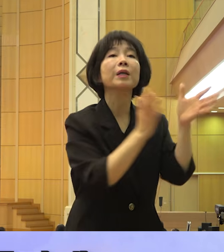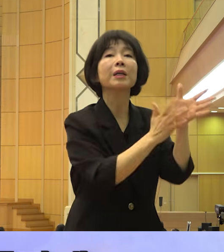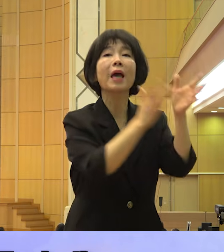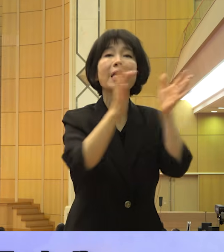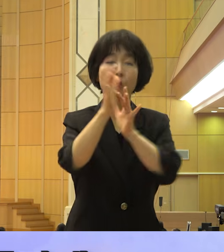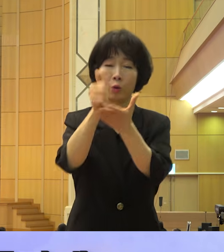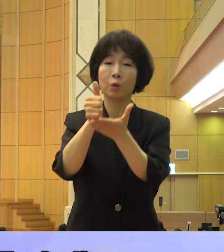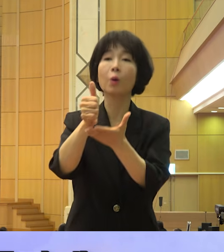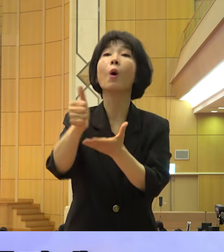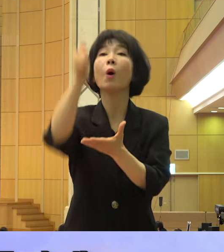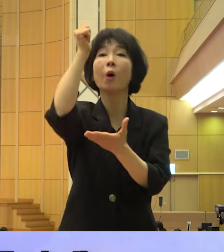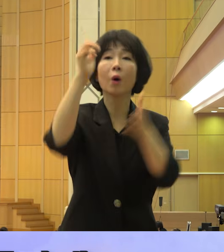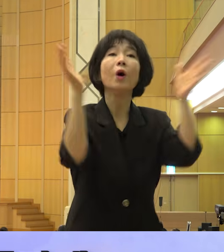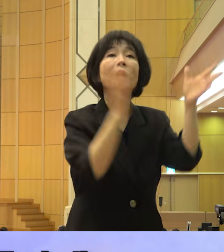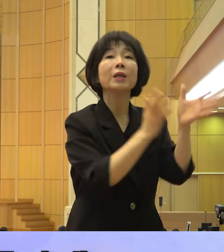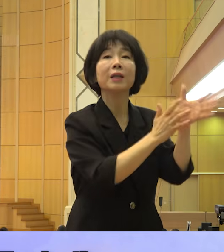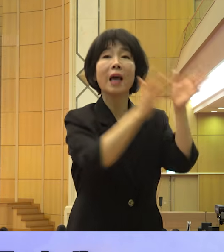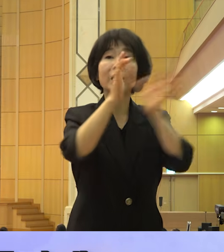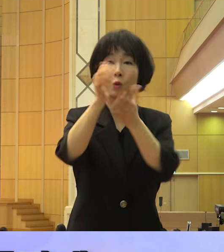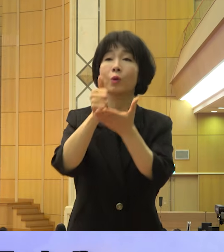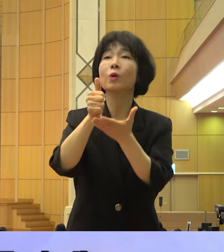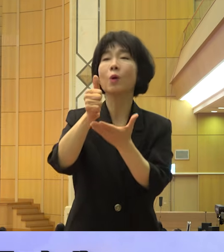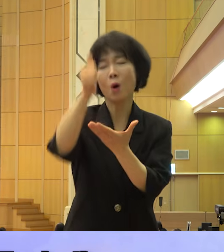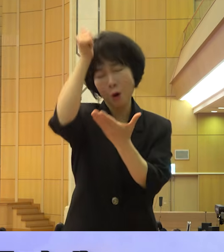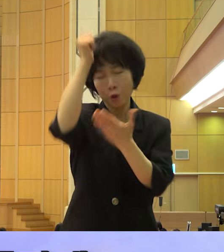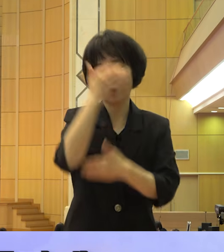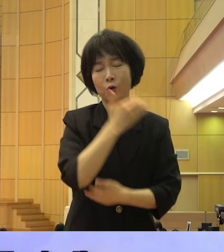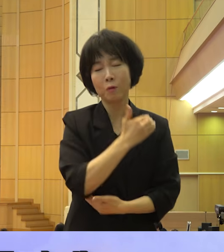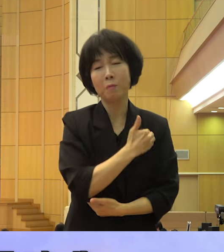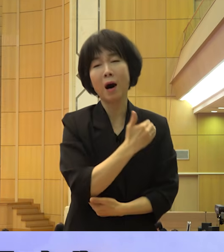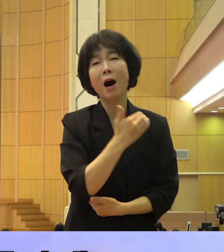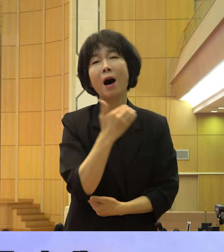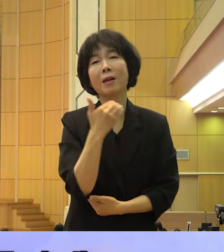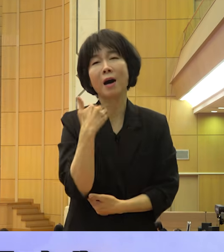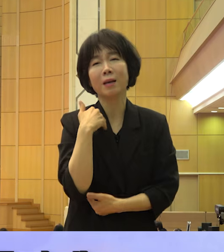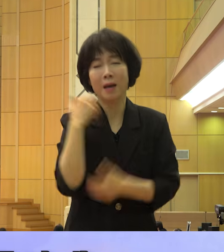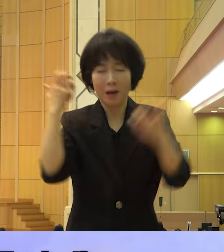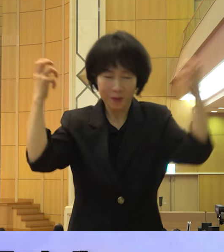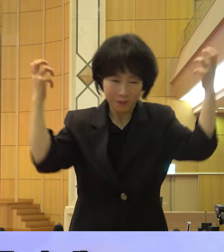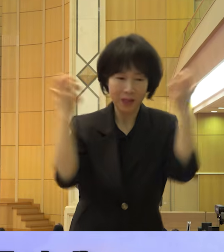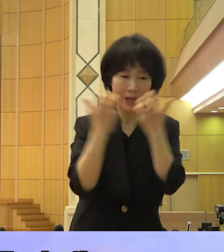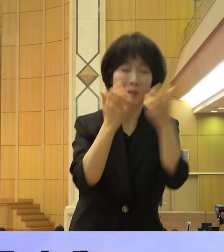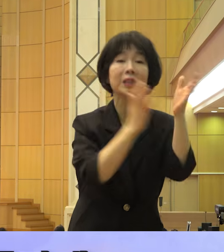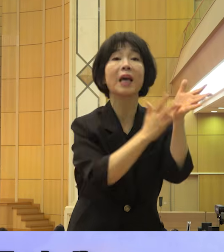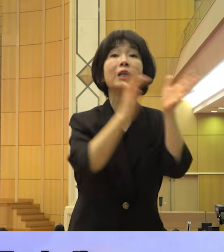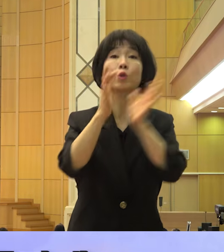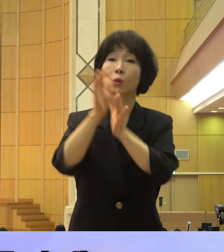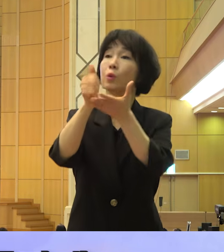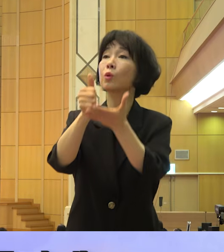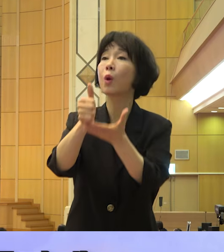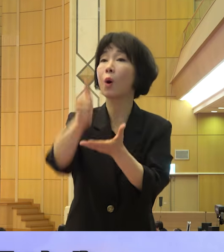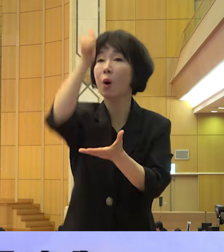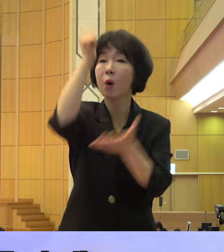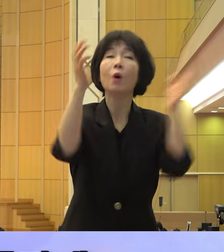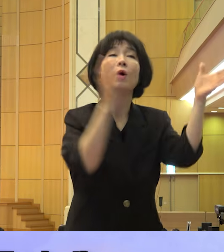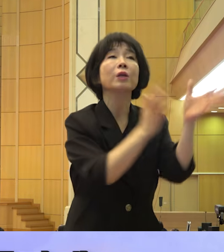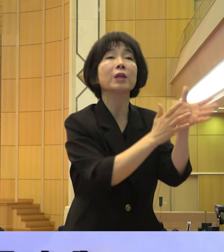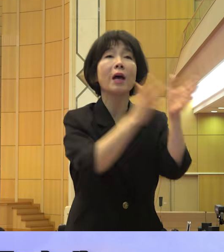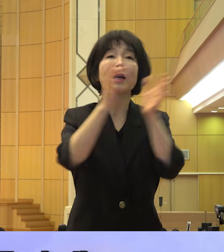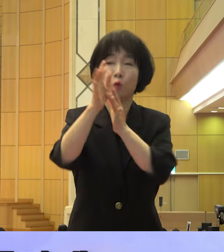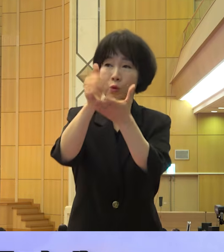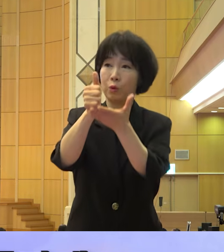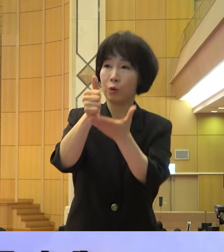예수로, 예수로, 예수로 충만하네. 난